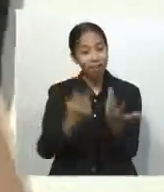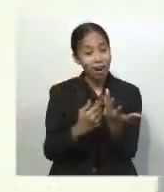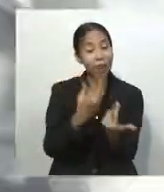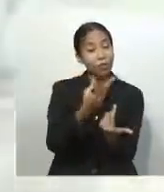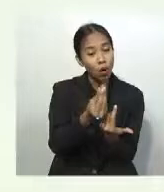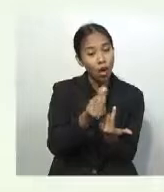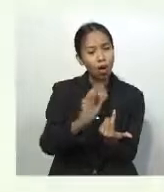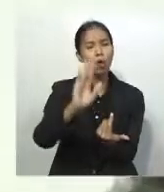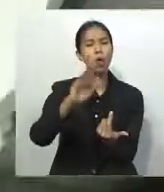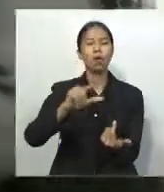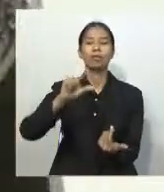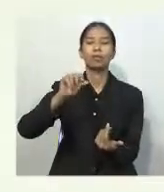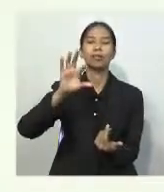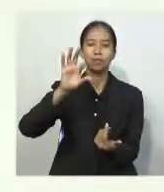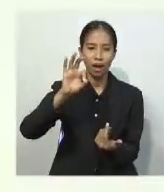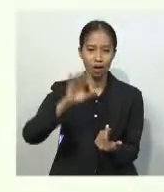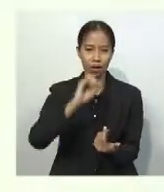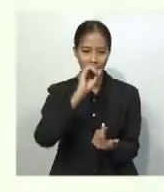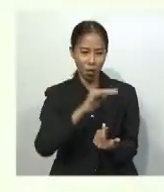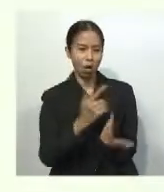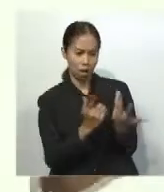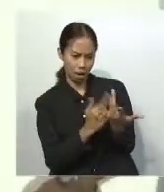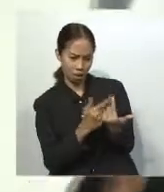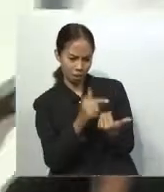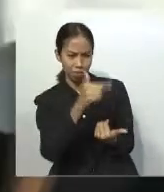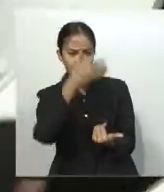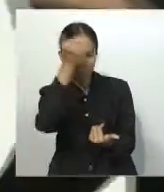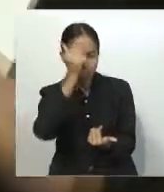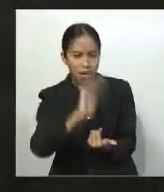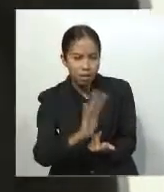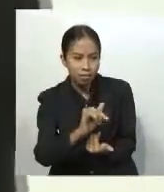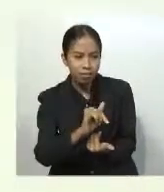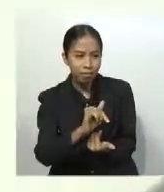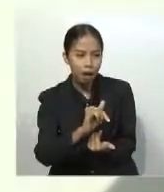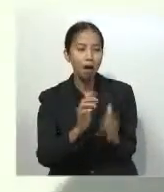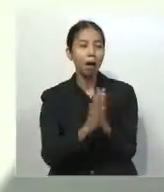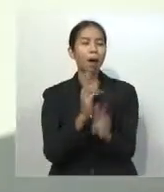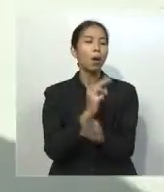นแหละไปนับเอาไว้อย่าลืมผู้แค่นี้ล่ะ